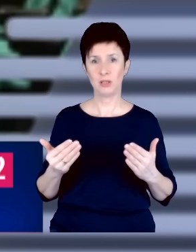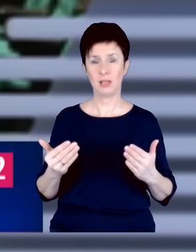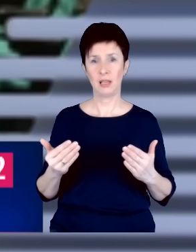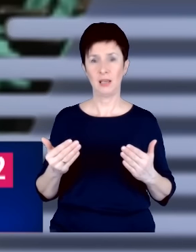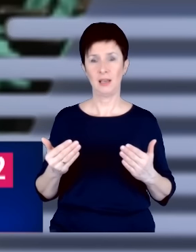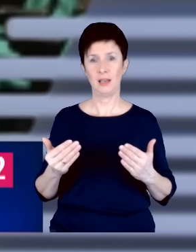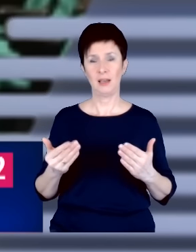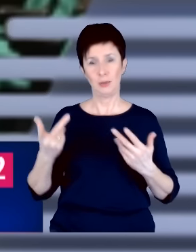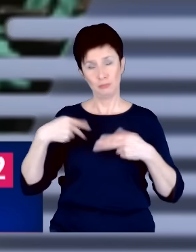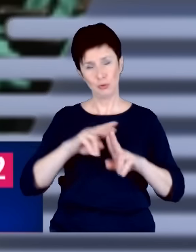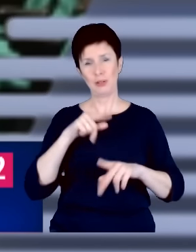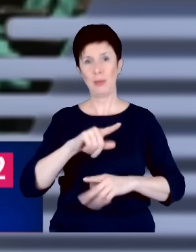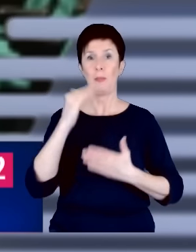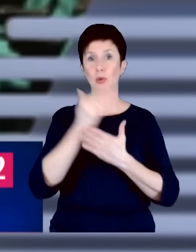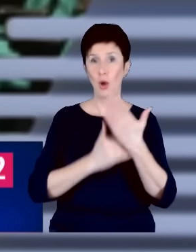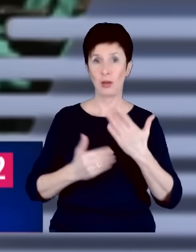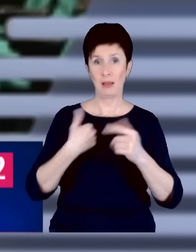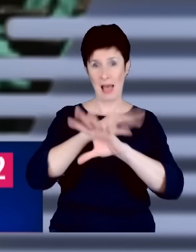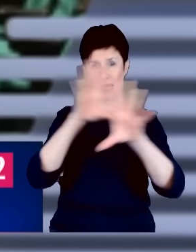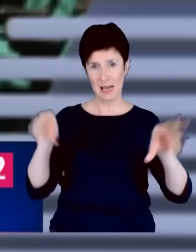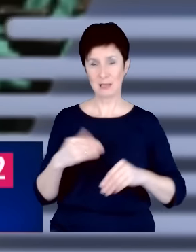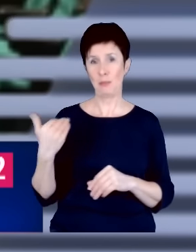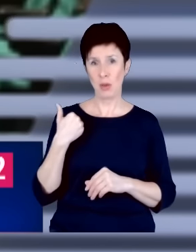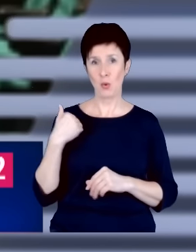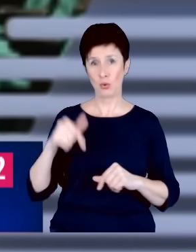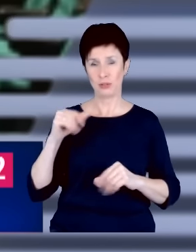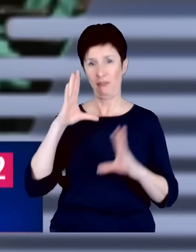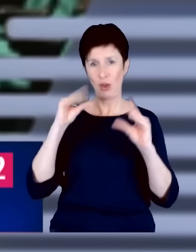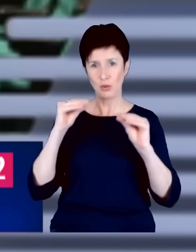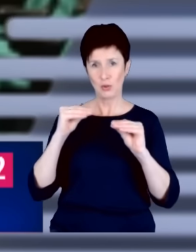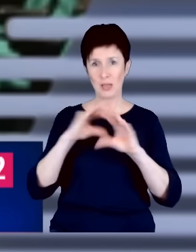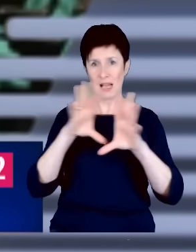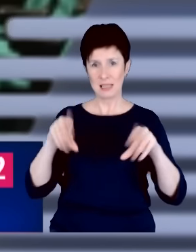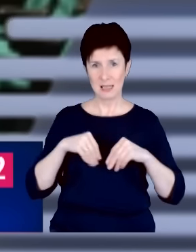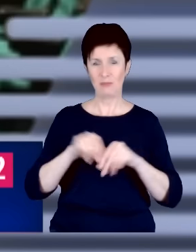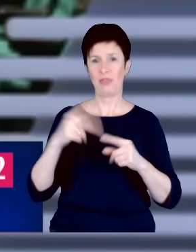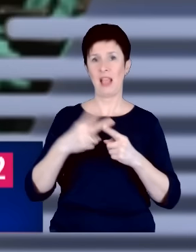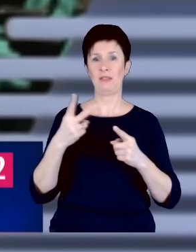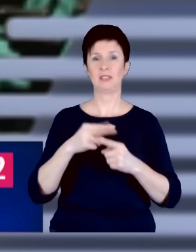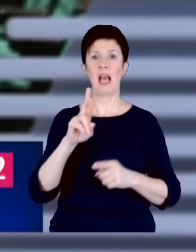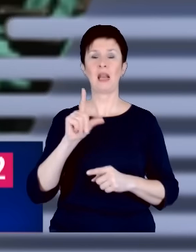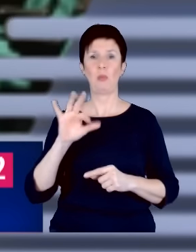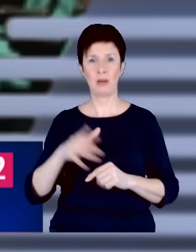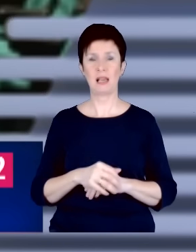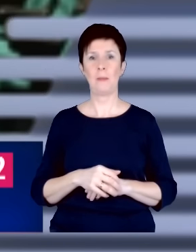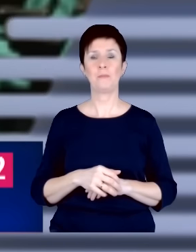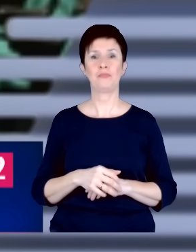tym programie, za to, że byliście Państwo tego wieczoru razem ze mną, razem z Telewizją Republika. Miłosz Kłeczek zaprasza od